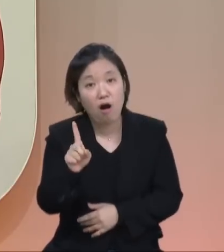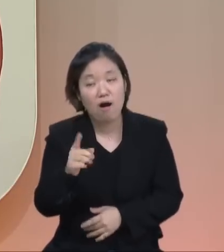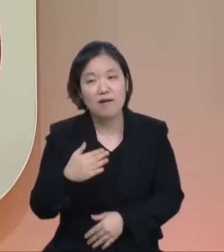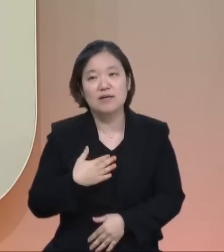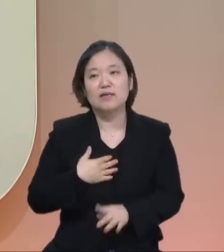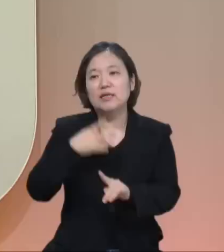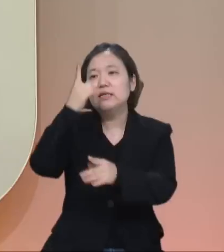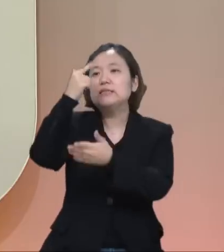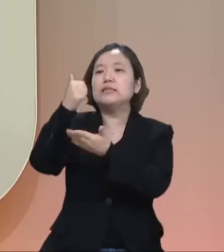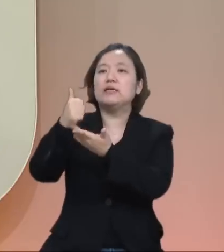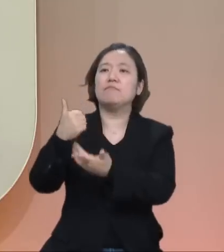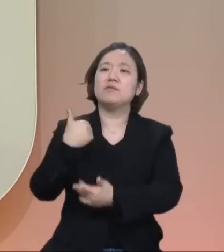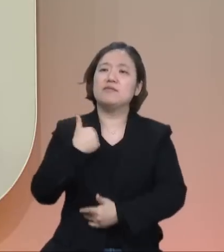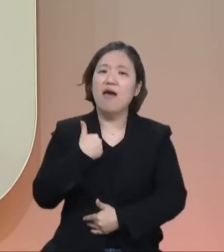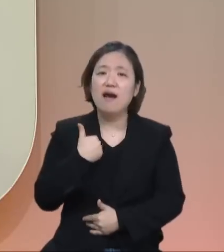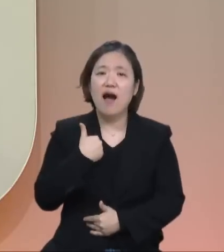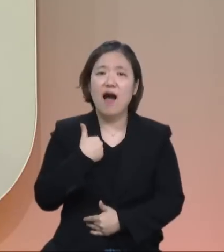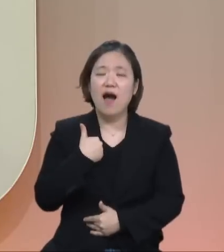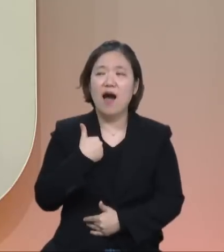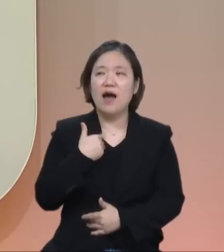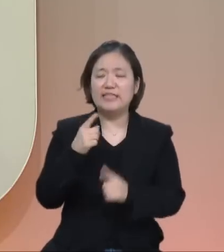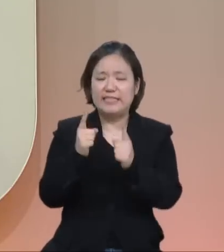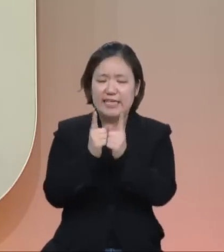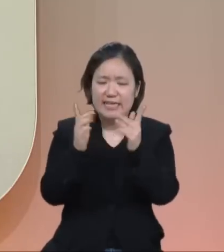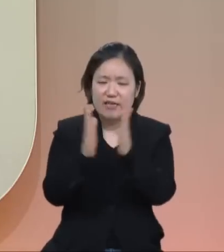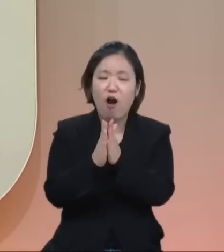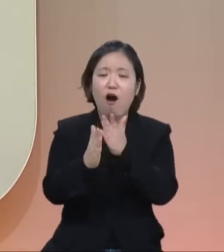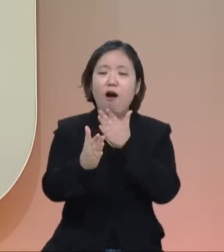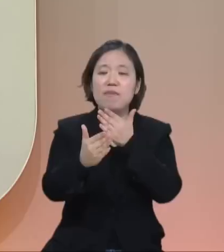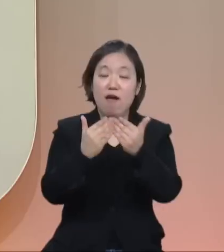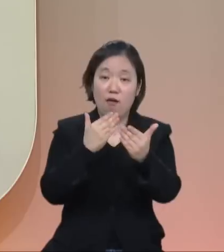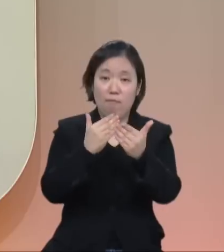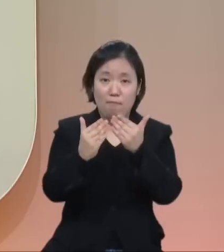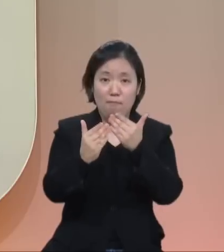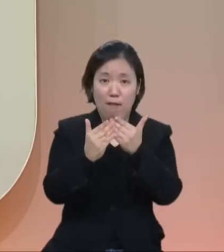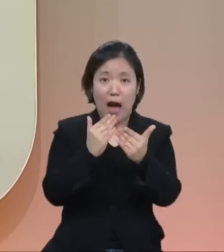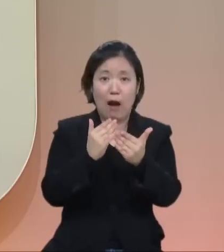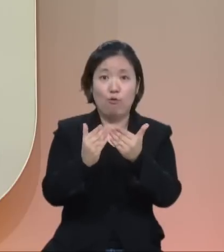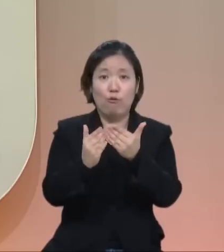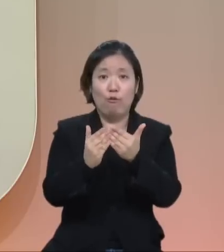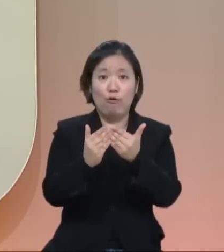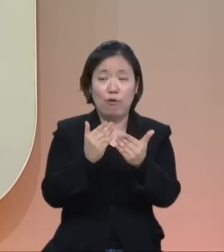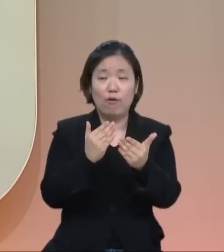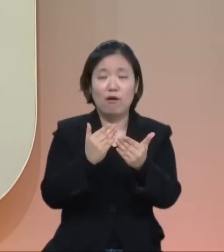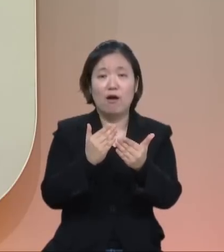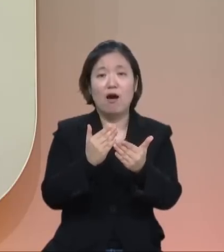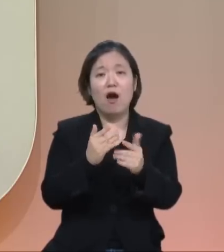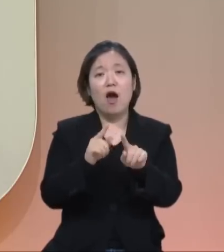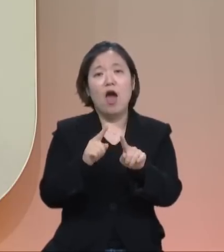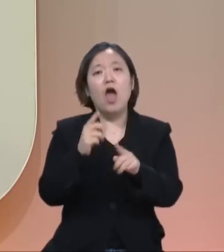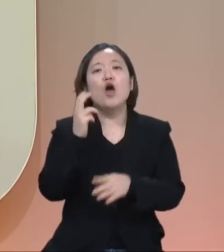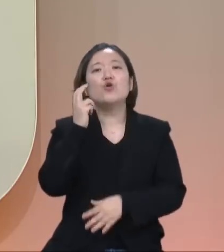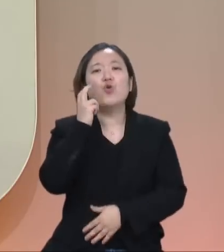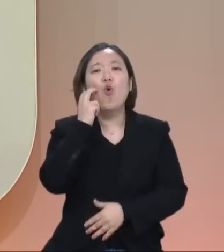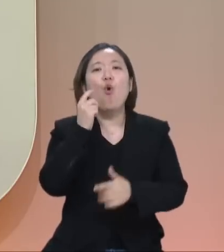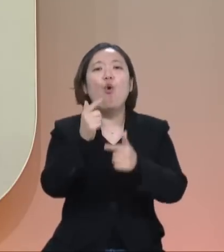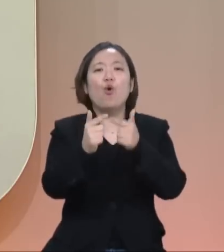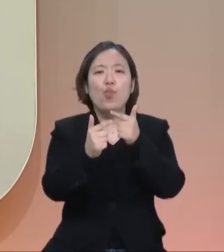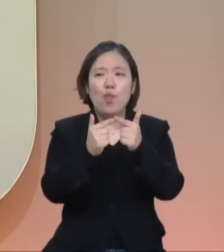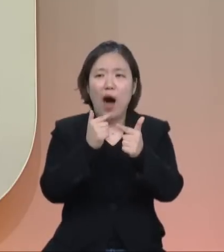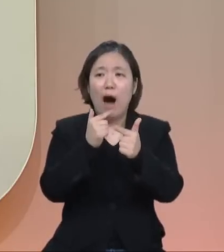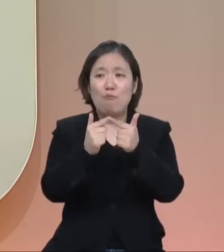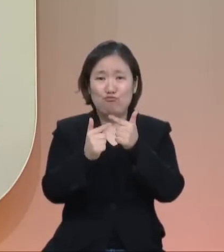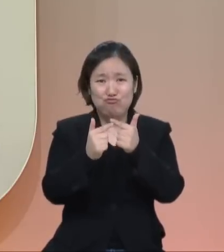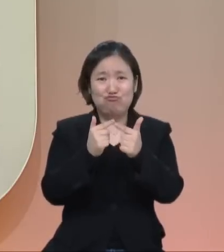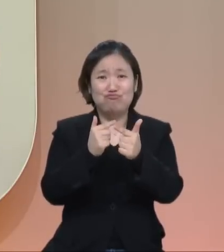스님 제가 체험을 하니까 제가 체험을 해보니까 소나무에 나왔던 그